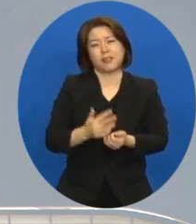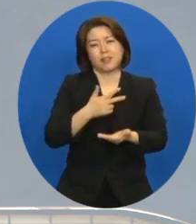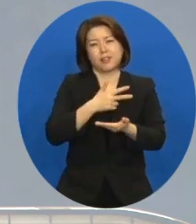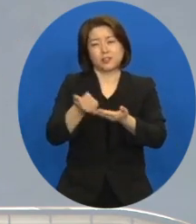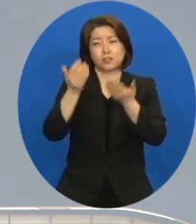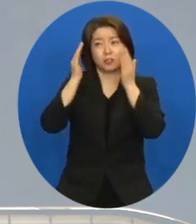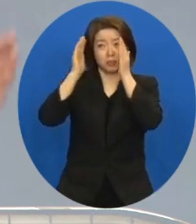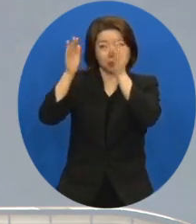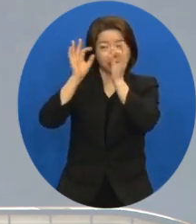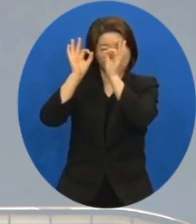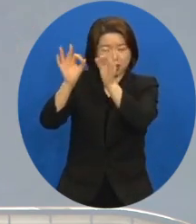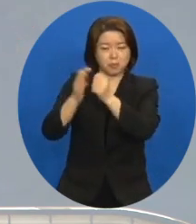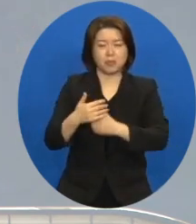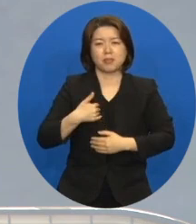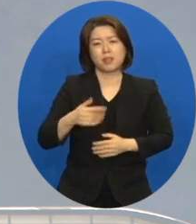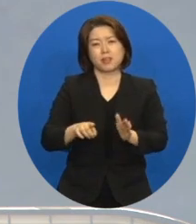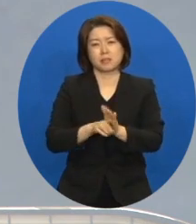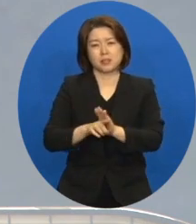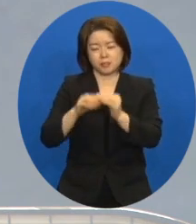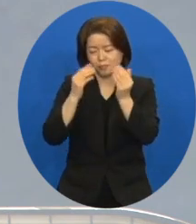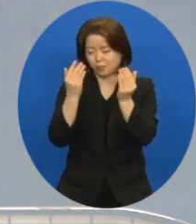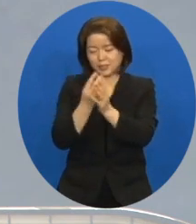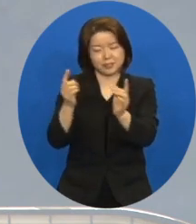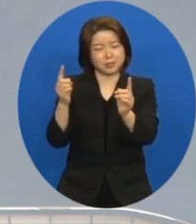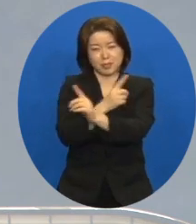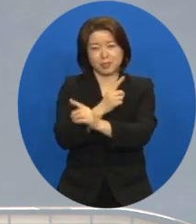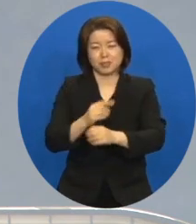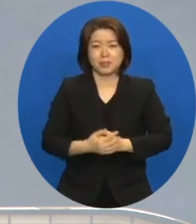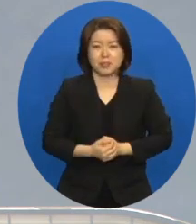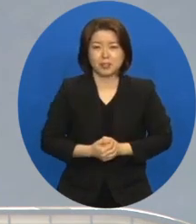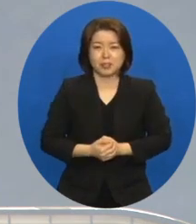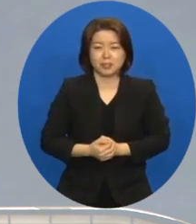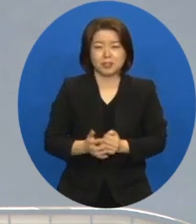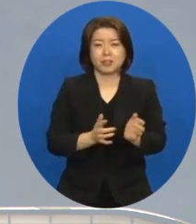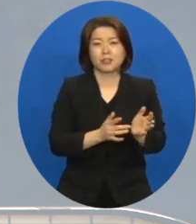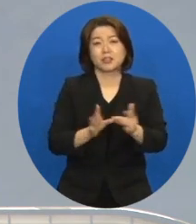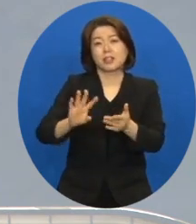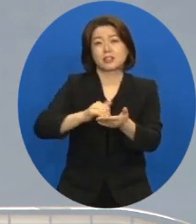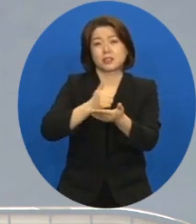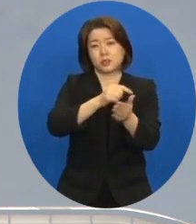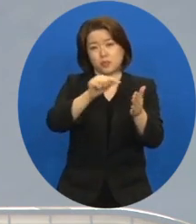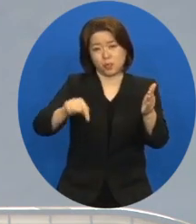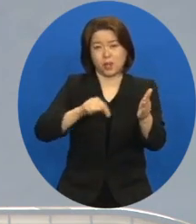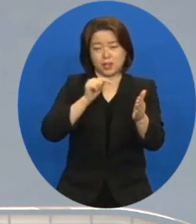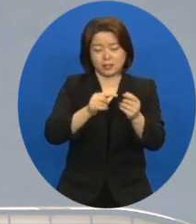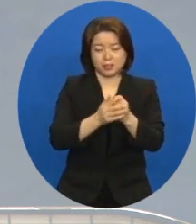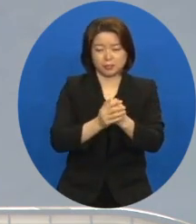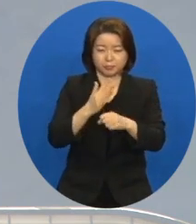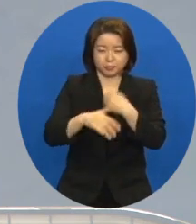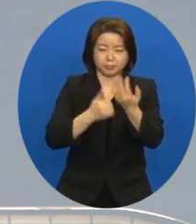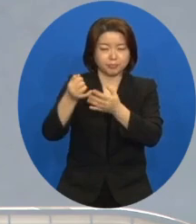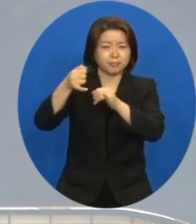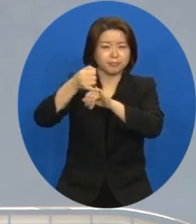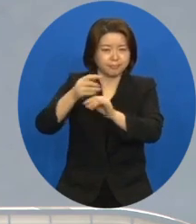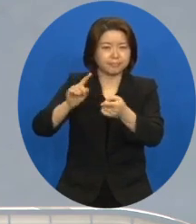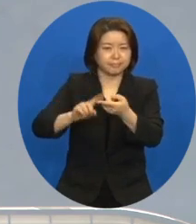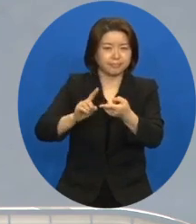우리의 믿음이 확 달라져요. 여러분, 예수 그리스도 안에서 하나님의 약속에